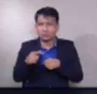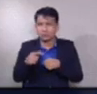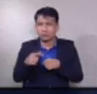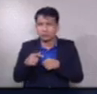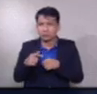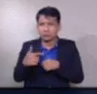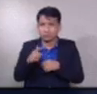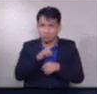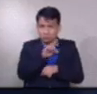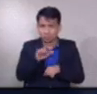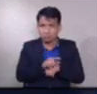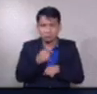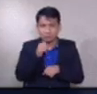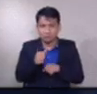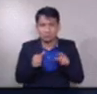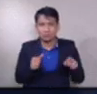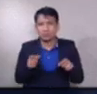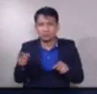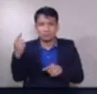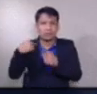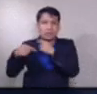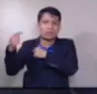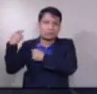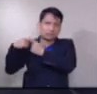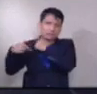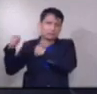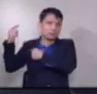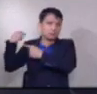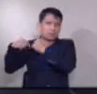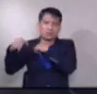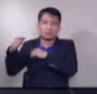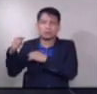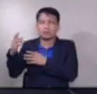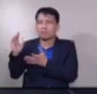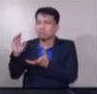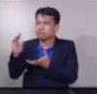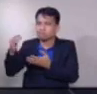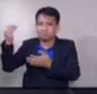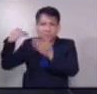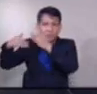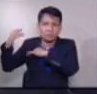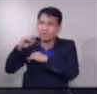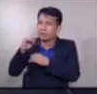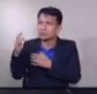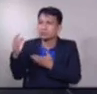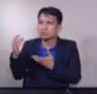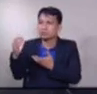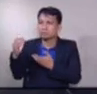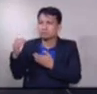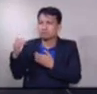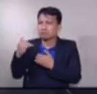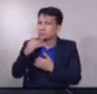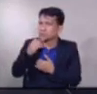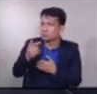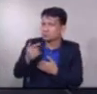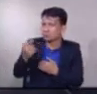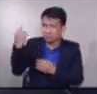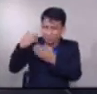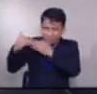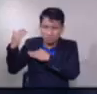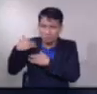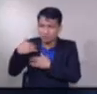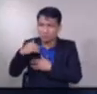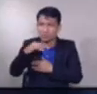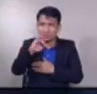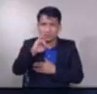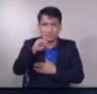Ha? That's the rest of the issues of the ancestral domain. Kasi po, mayroon na kaming na issue ng mga... Pero sa IPRA,